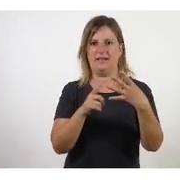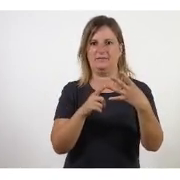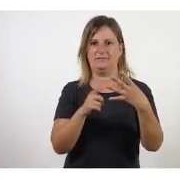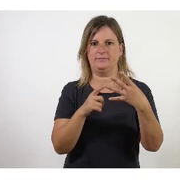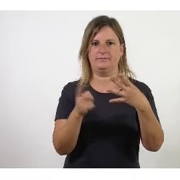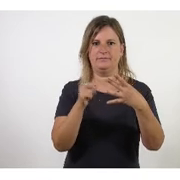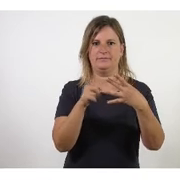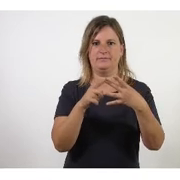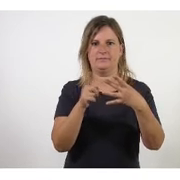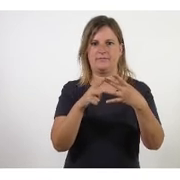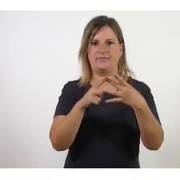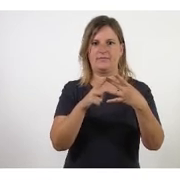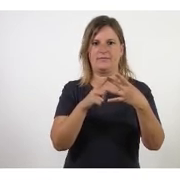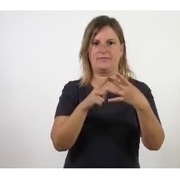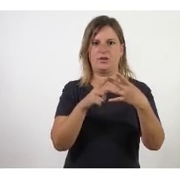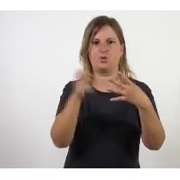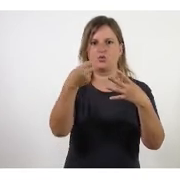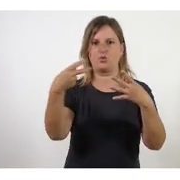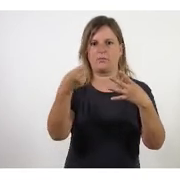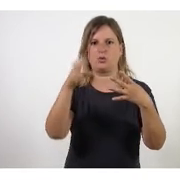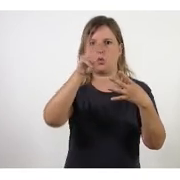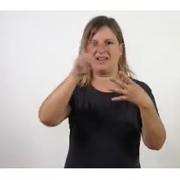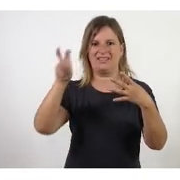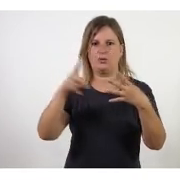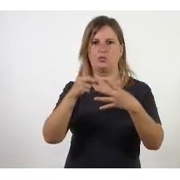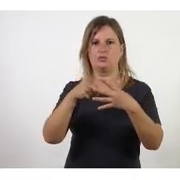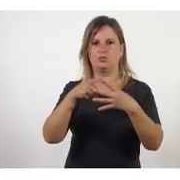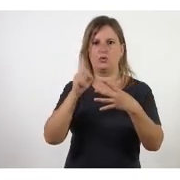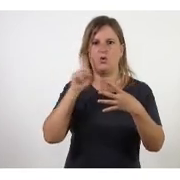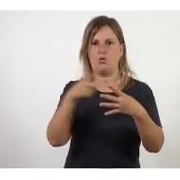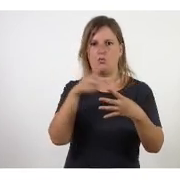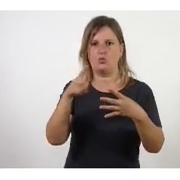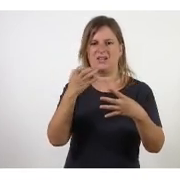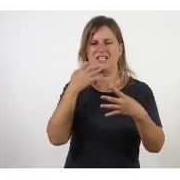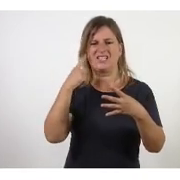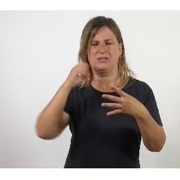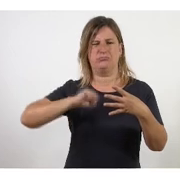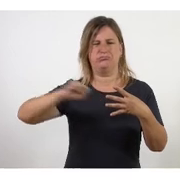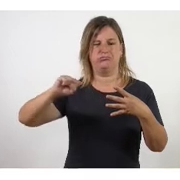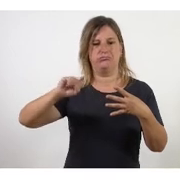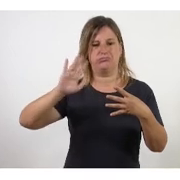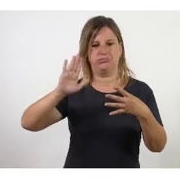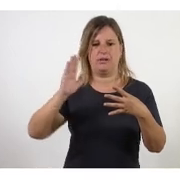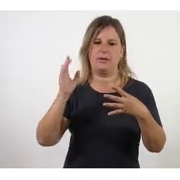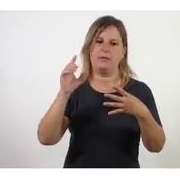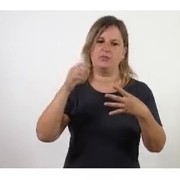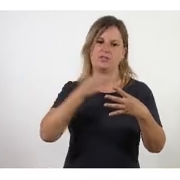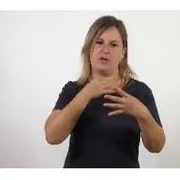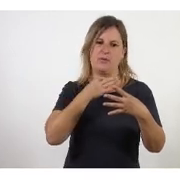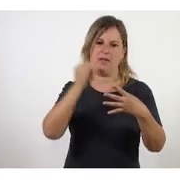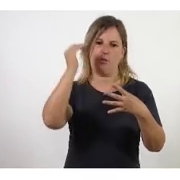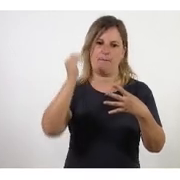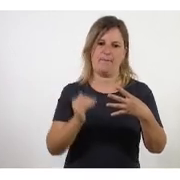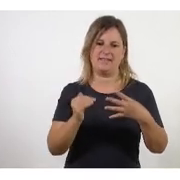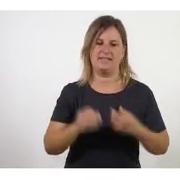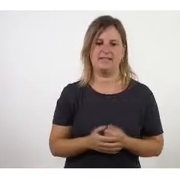a la tercera pista els títols i a l'última pista la música, que si està molt forta, vale? Si està molt forta, li